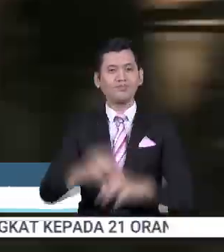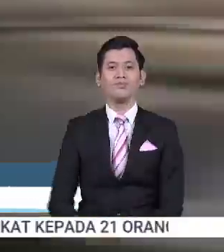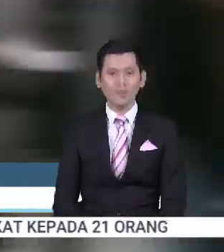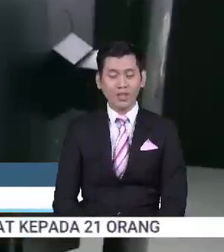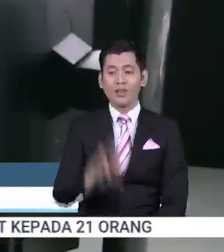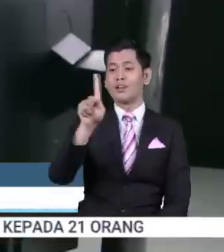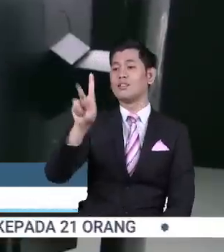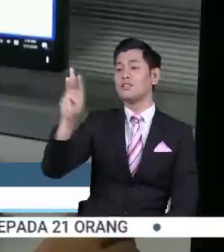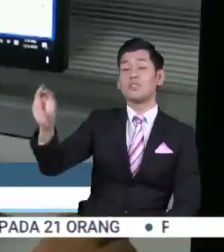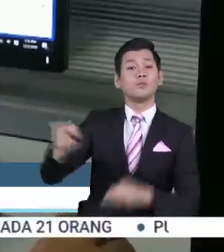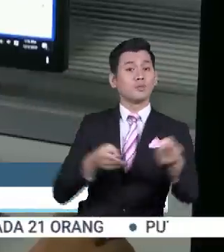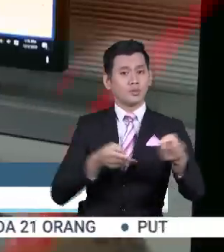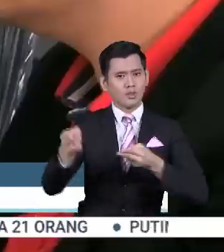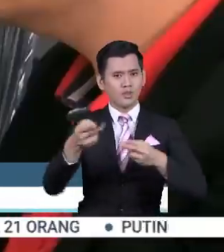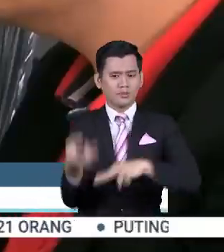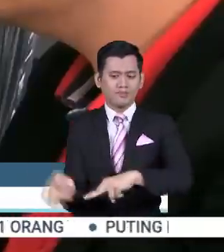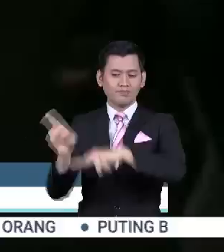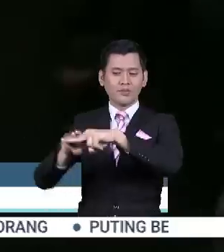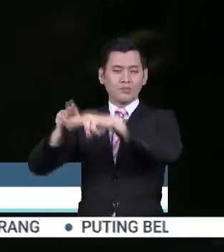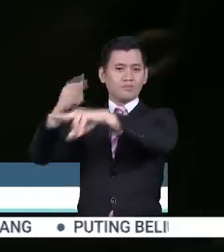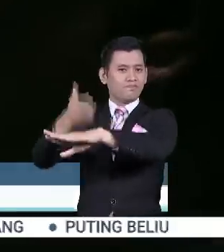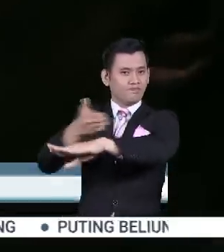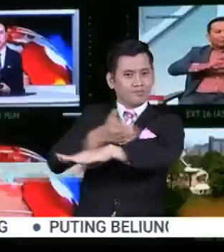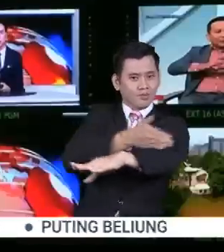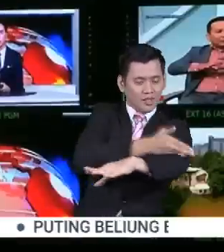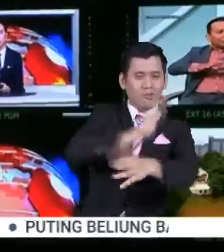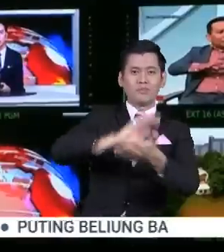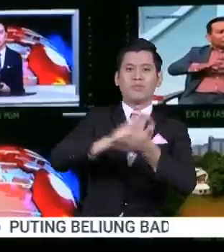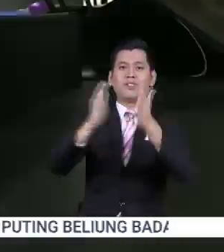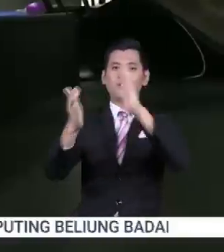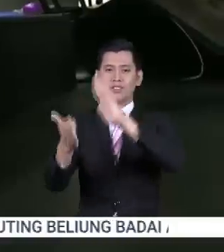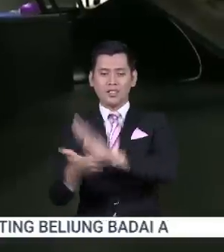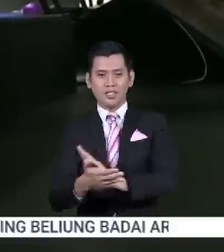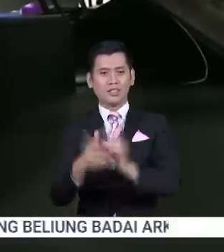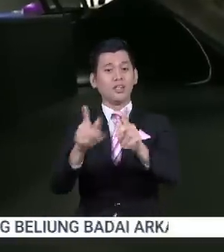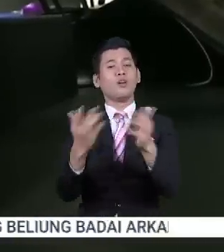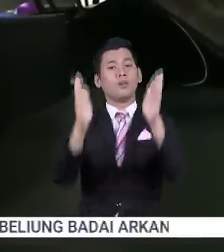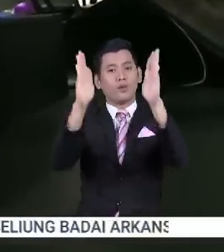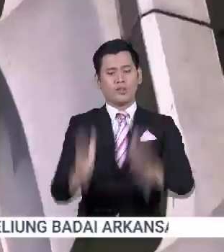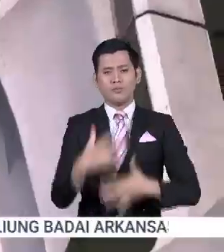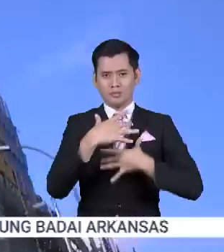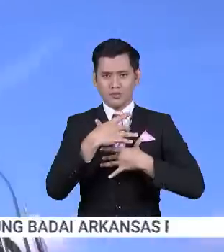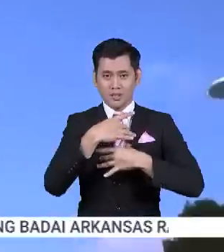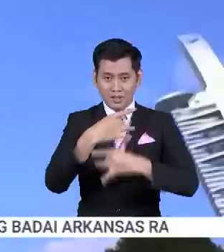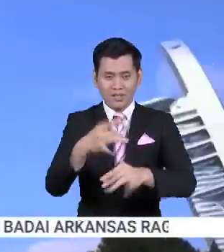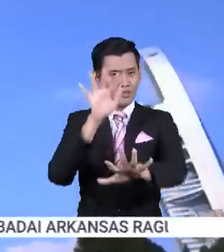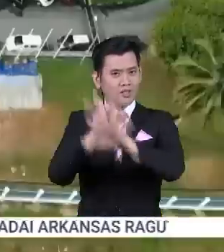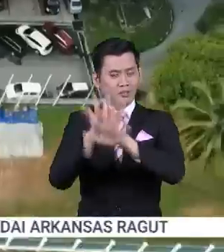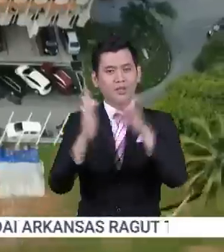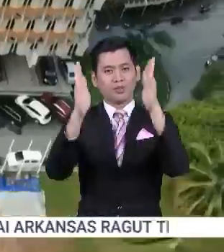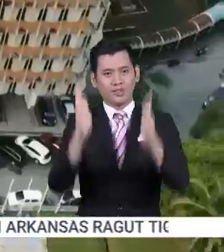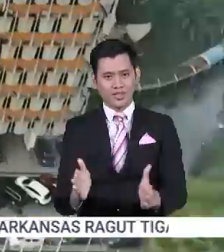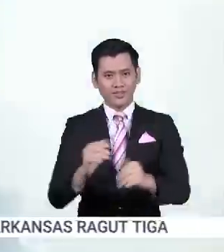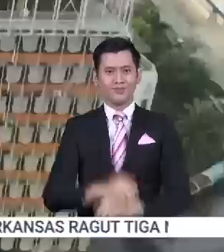RTM membantu usaha penambahbaikan agar RTM terus mendapat tempat di hati masyarakat. Muhammad Ashraf Ishak,